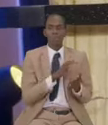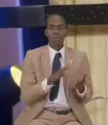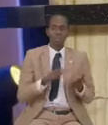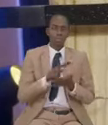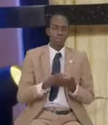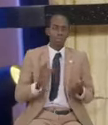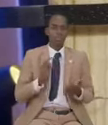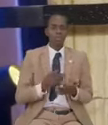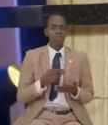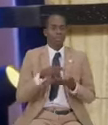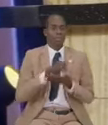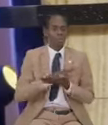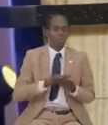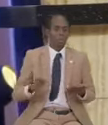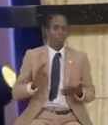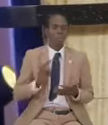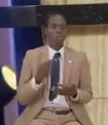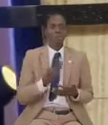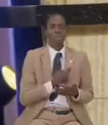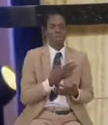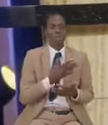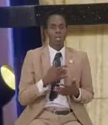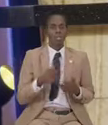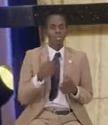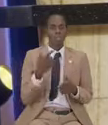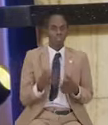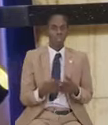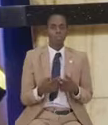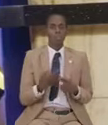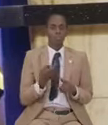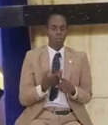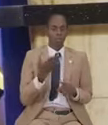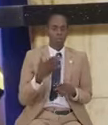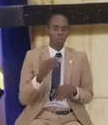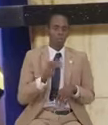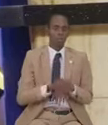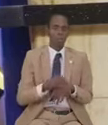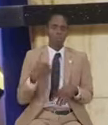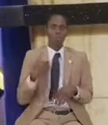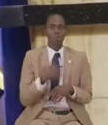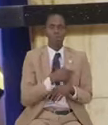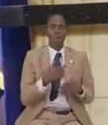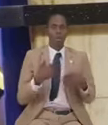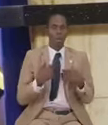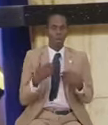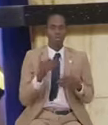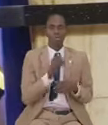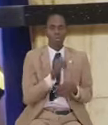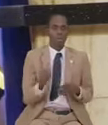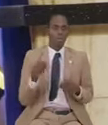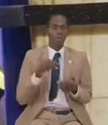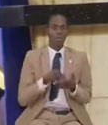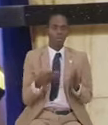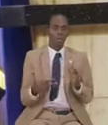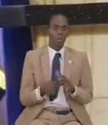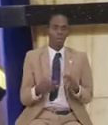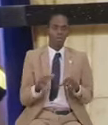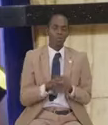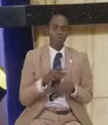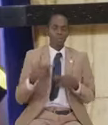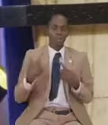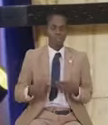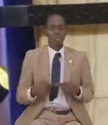au sein de Jésus de nous purifier de nous laver et dès lors nous avons un cœur résolu que nous n'allons pas nous souiller